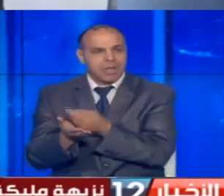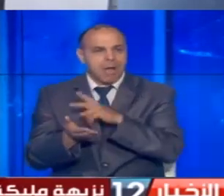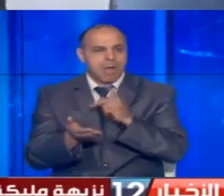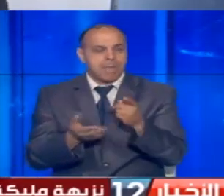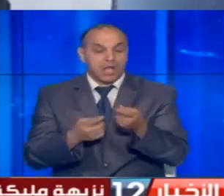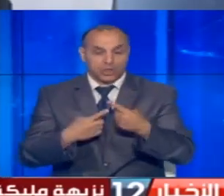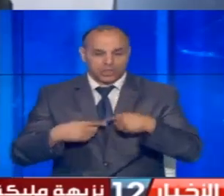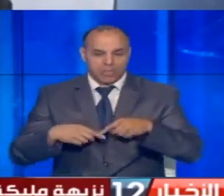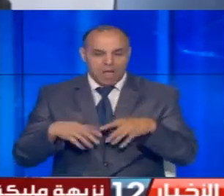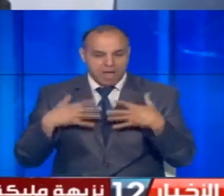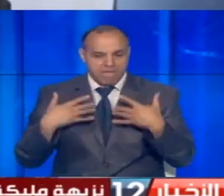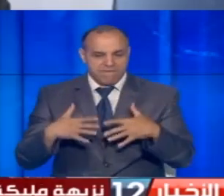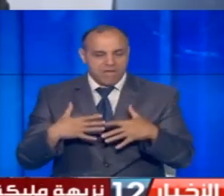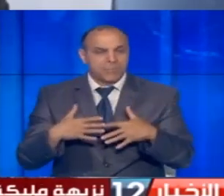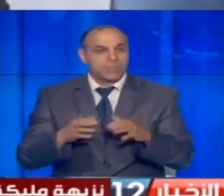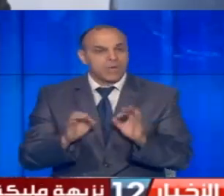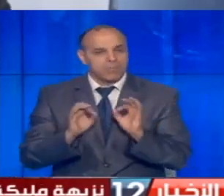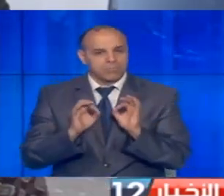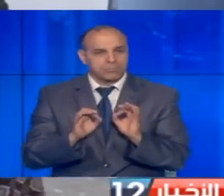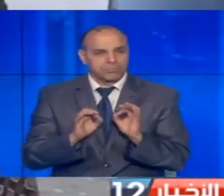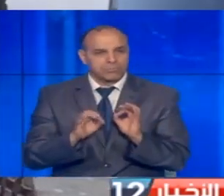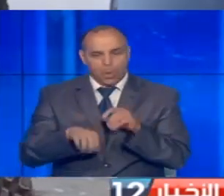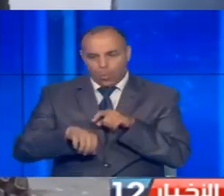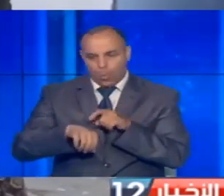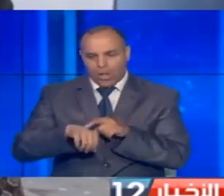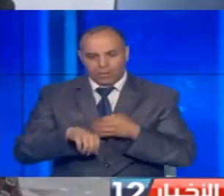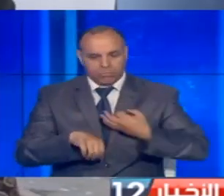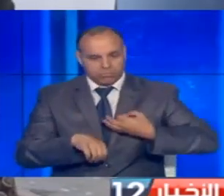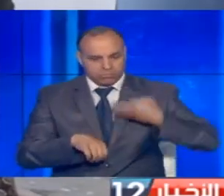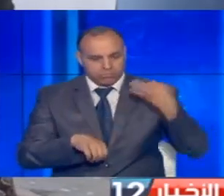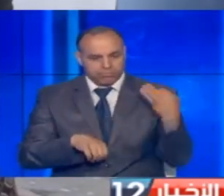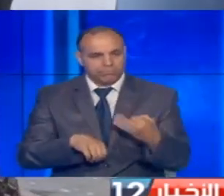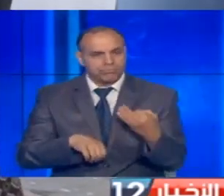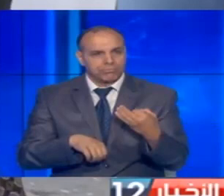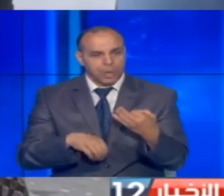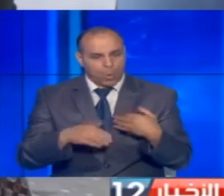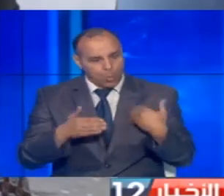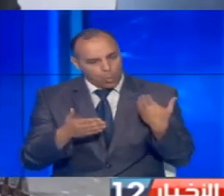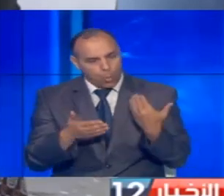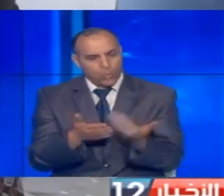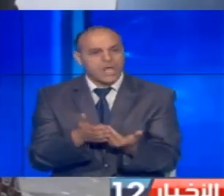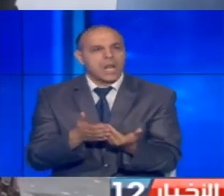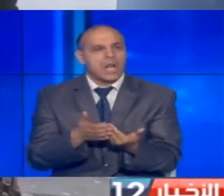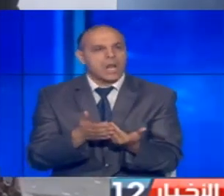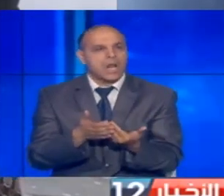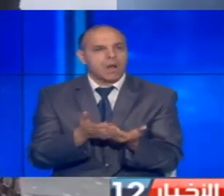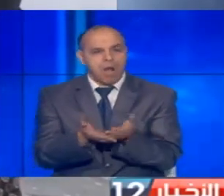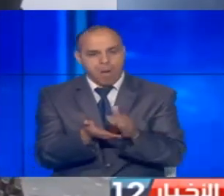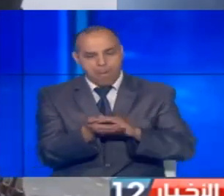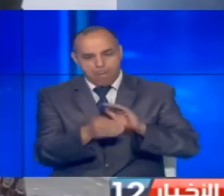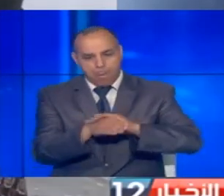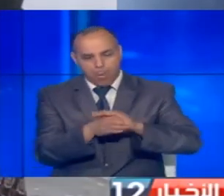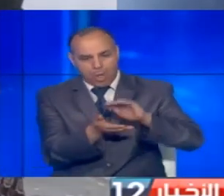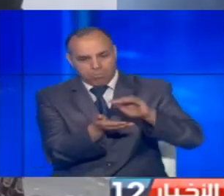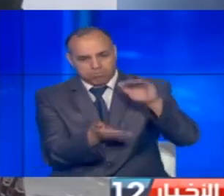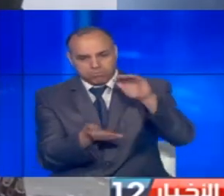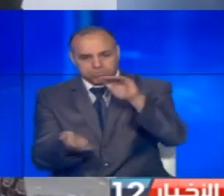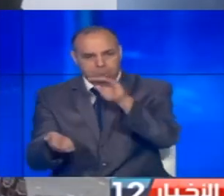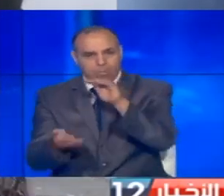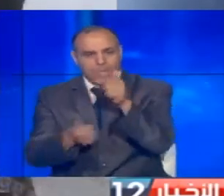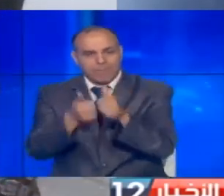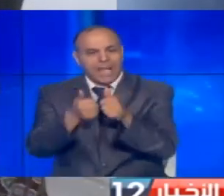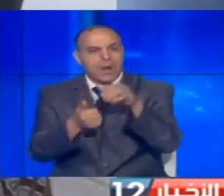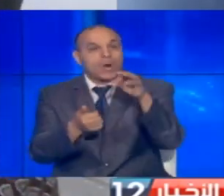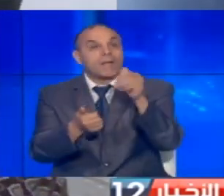اجتماع باش نحددوا فيه التوقيت الفعلي للوصول للعلب المواضيع لكل مركز